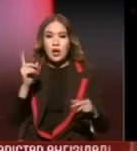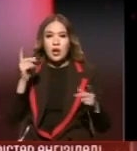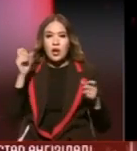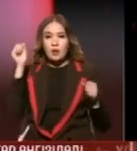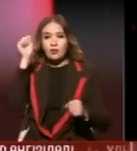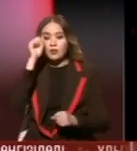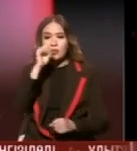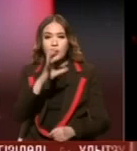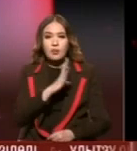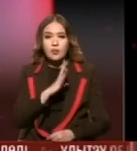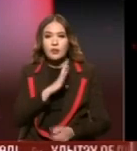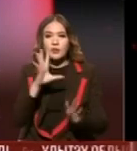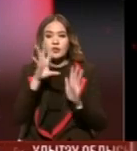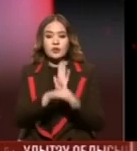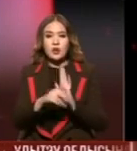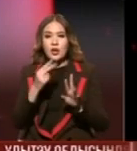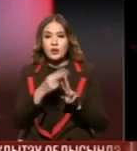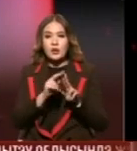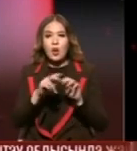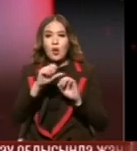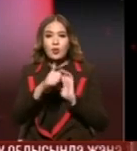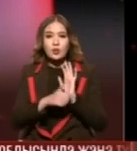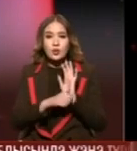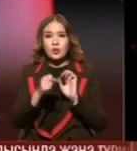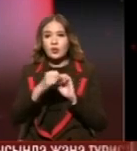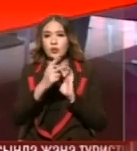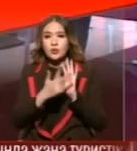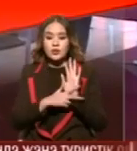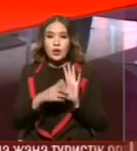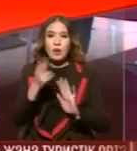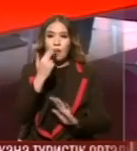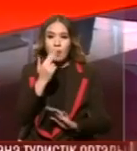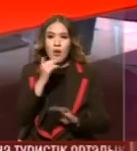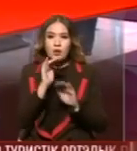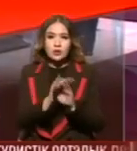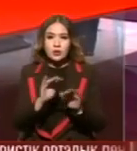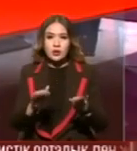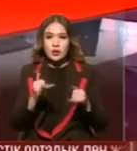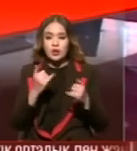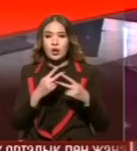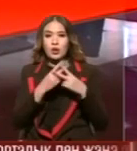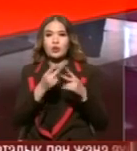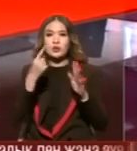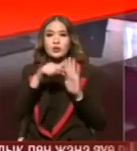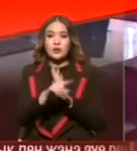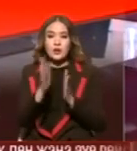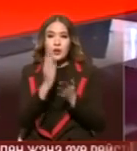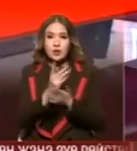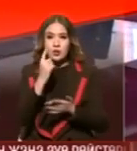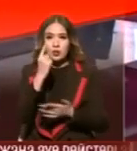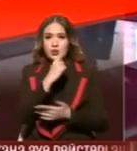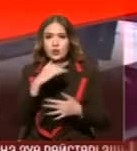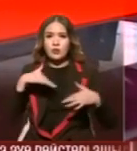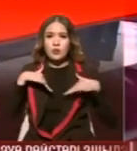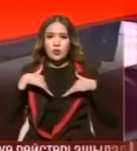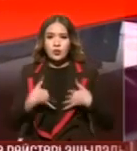түсіп қалғандар да болды. Соның ішінде жаңағы 16-ға жаңа толған, 18-ге жаңа толған балалар, жастар отырды. Ішінде жаңағы көзінде мұңға